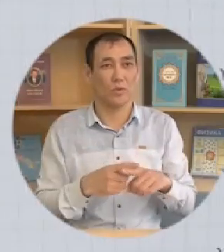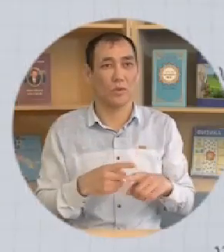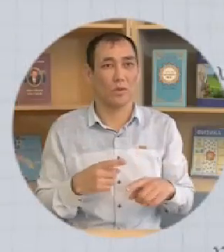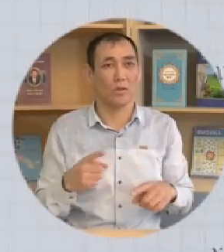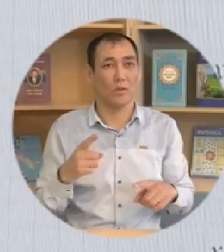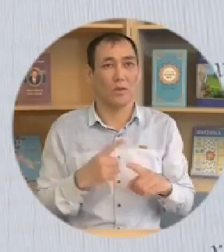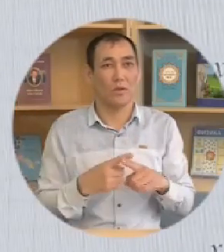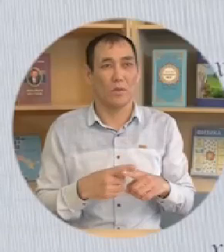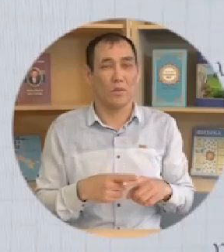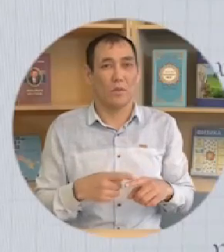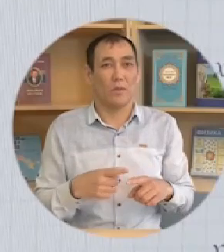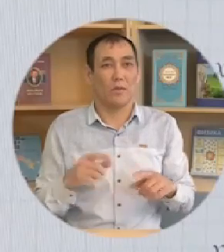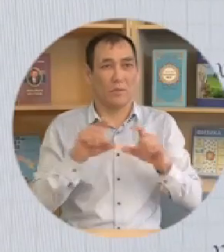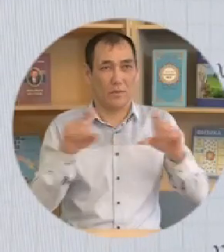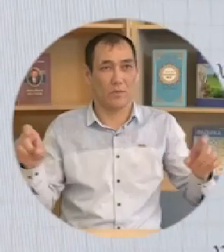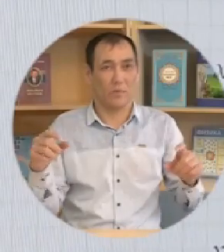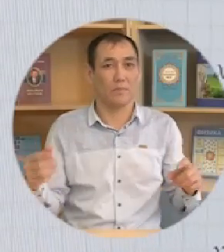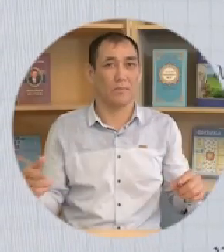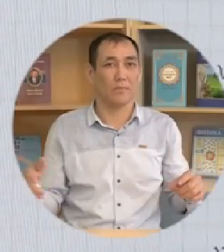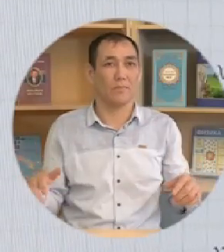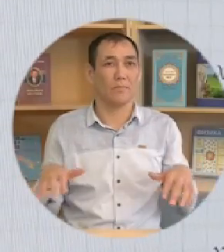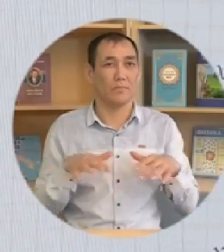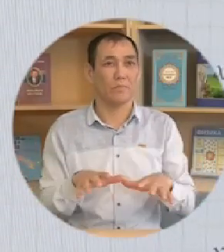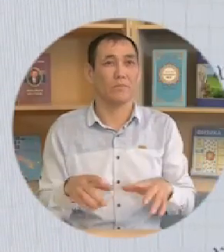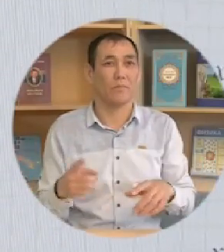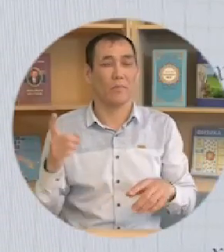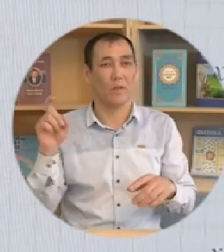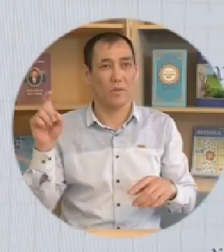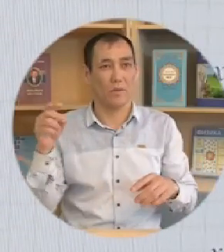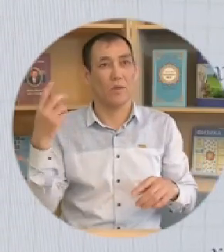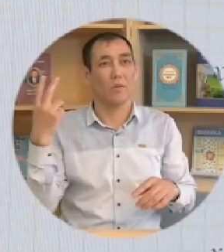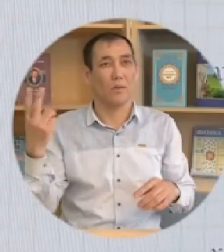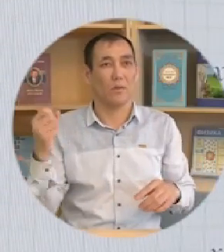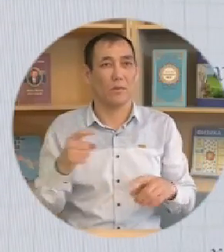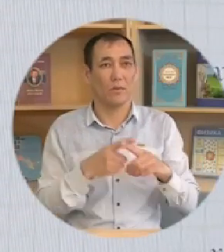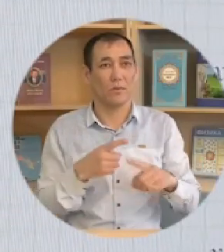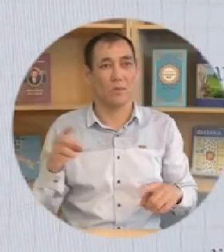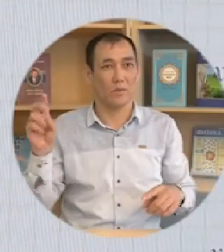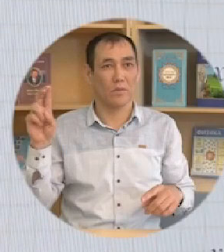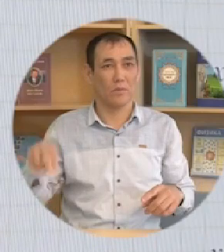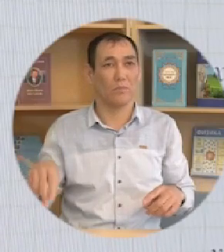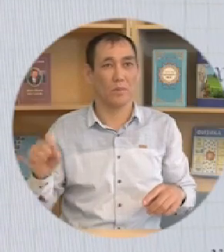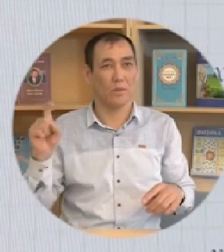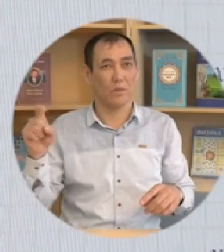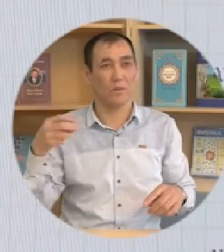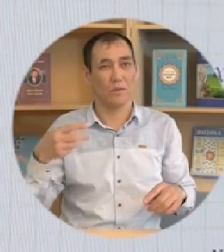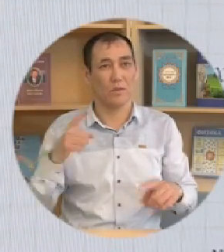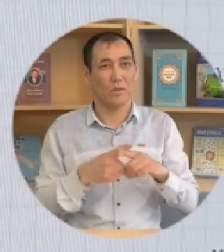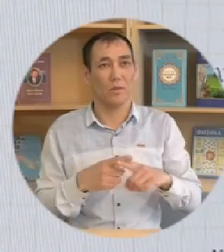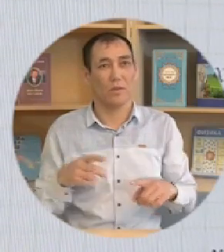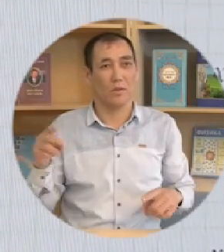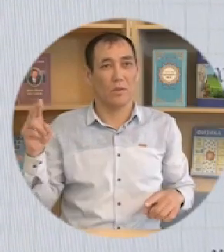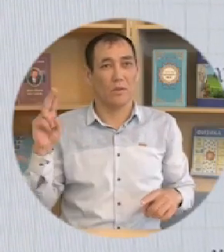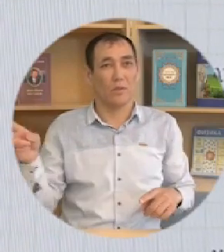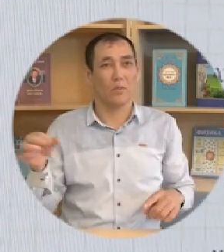кейін мына формуладан пайдалануымызға болады. X квадрат қосылған PX қосылған Q